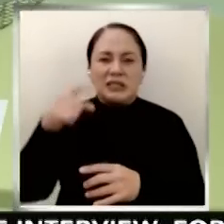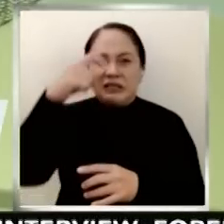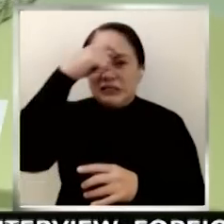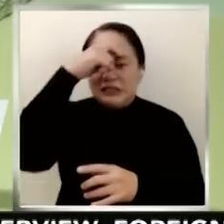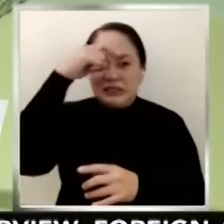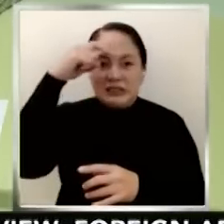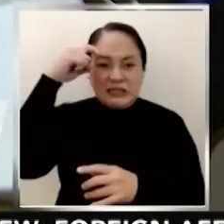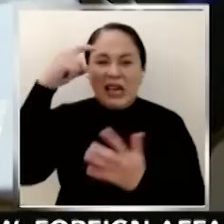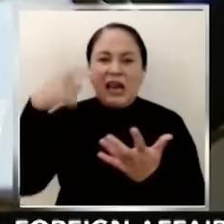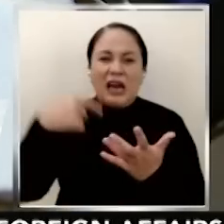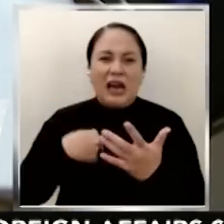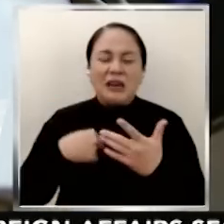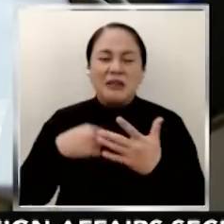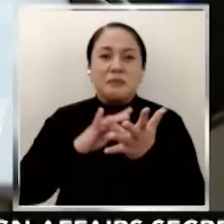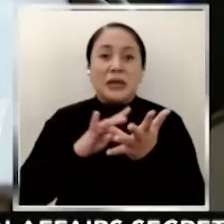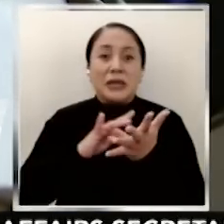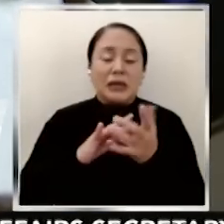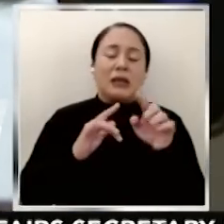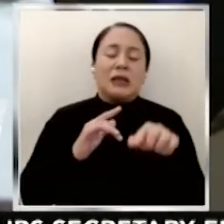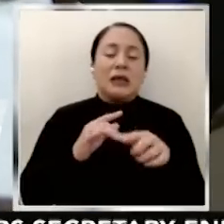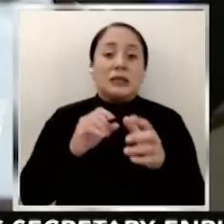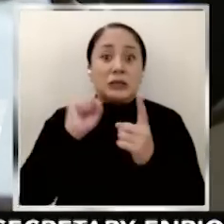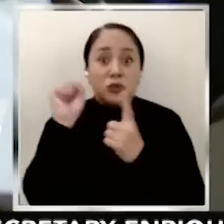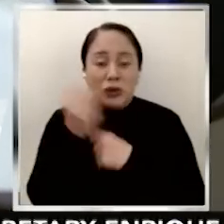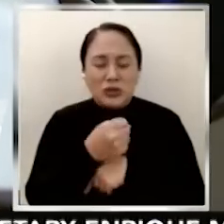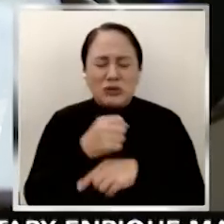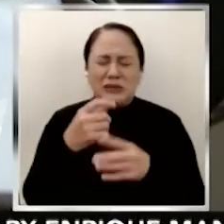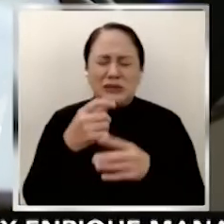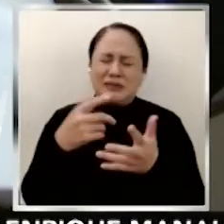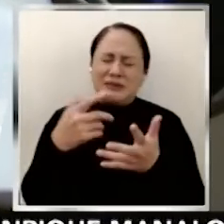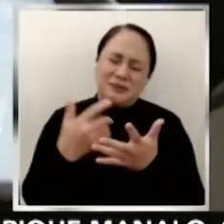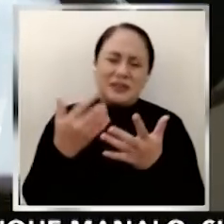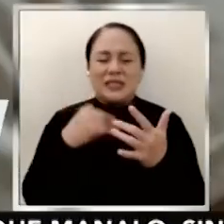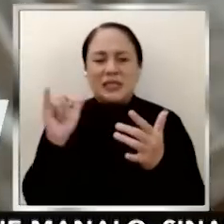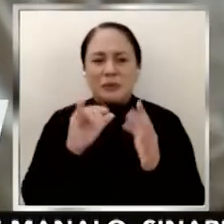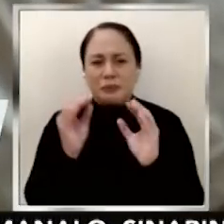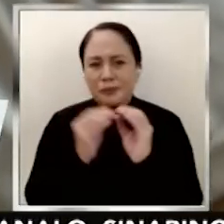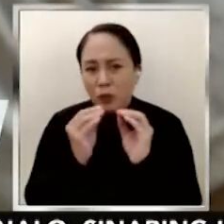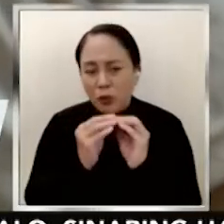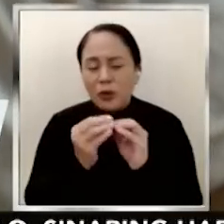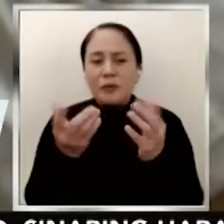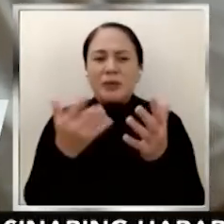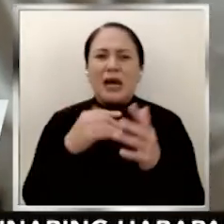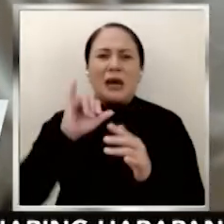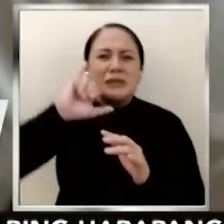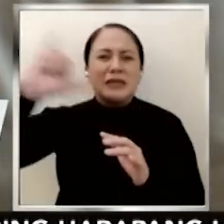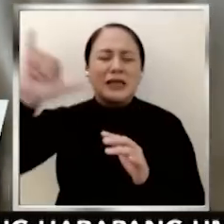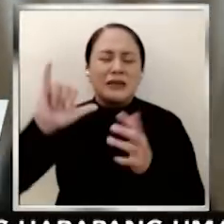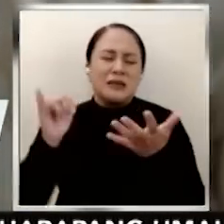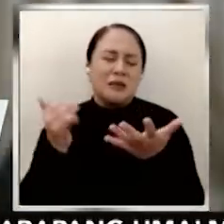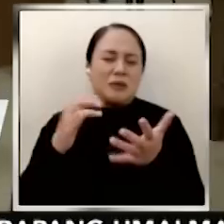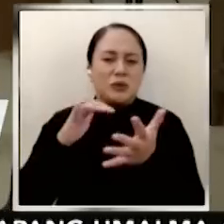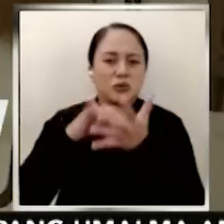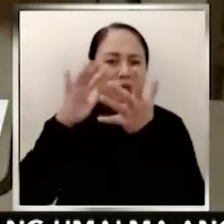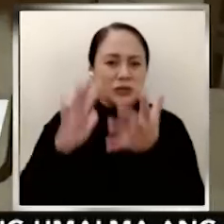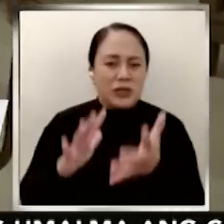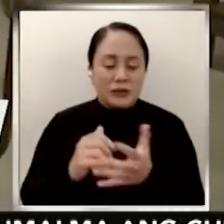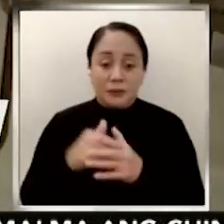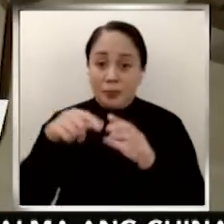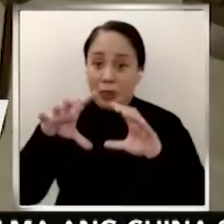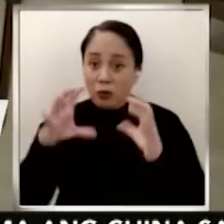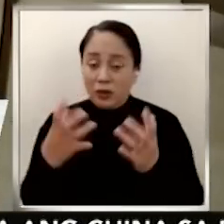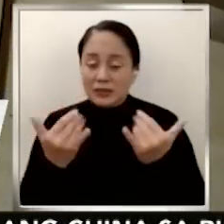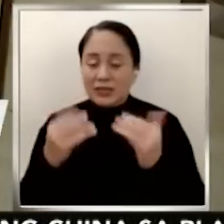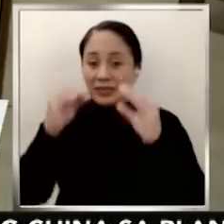pre-existing medical condition. 40% naman na punang mas madalas ang pag-absent ng mga estudyante. Sa klase ngayong araw ni Teacher